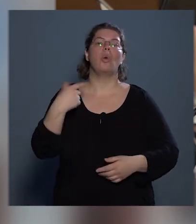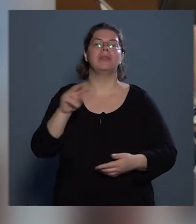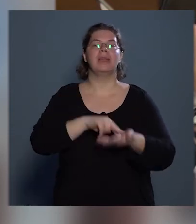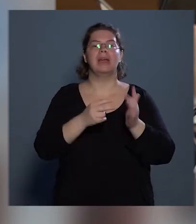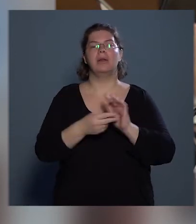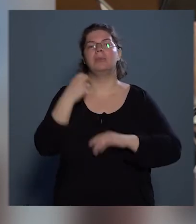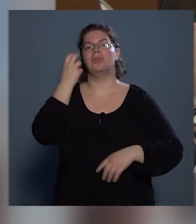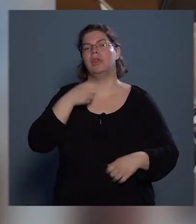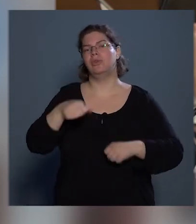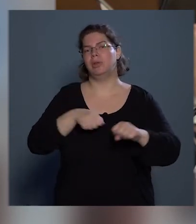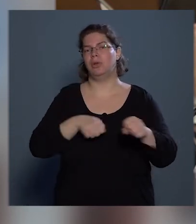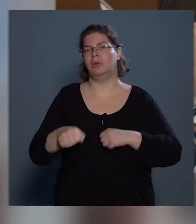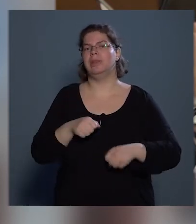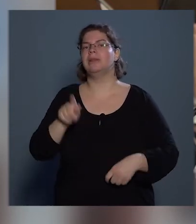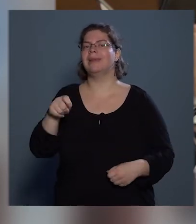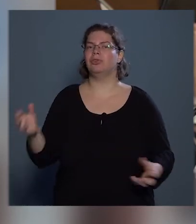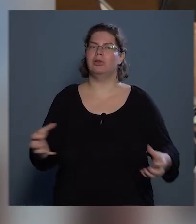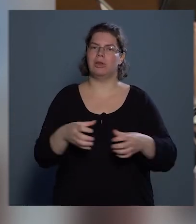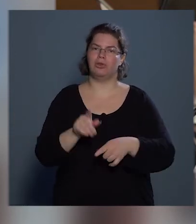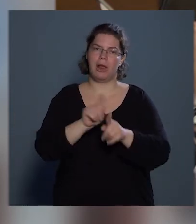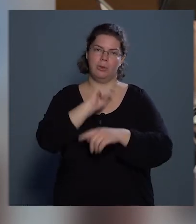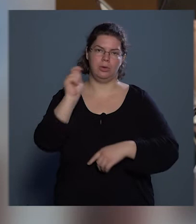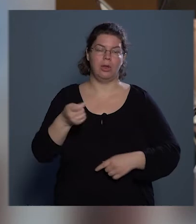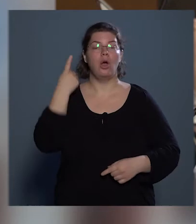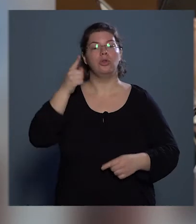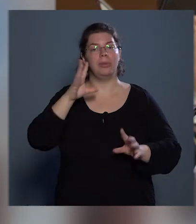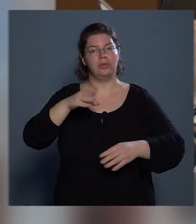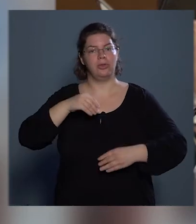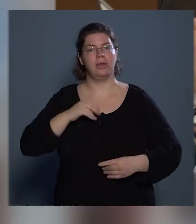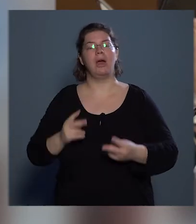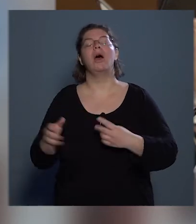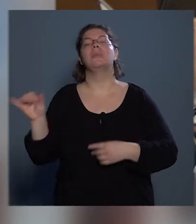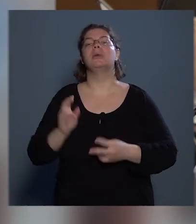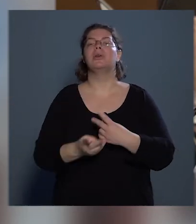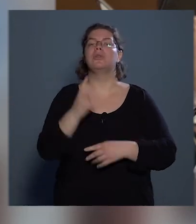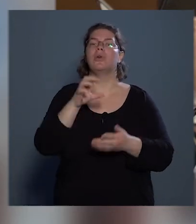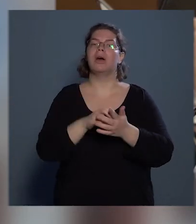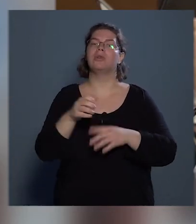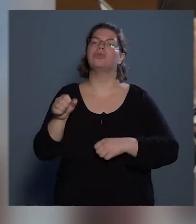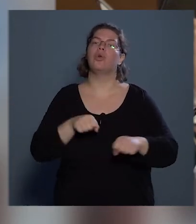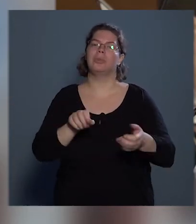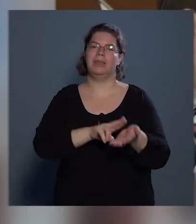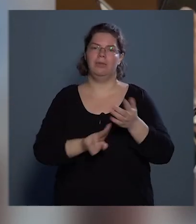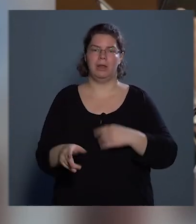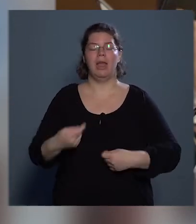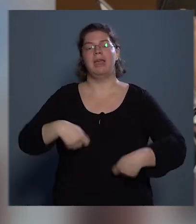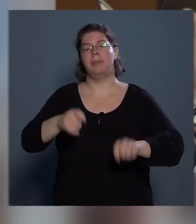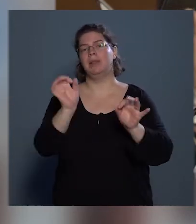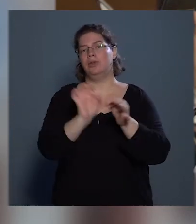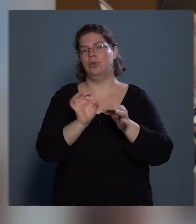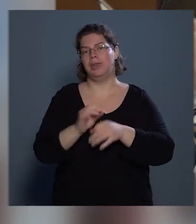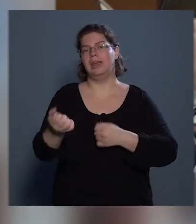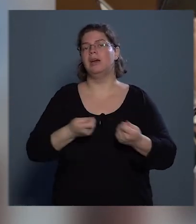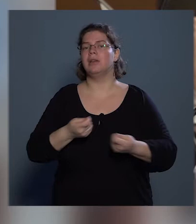önkormányzati képviselő testülete úgy dönt, hogy tudomásul veszi a Budapest főváros kormányhivatalával az építésügyi igazgatási feladatok